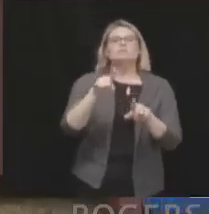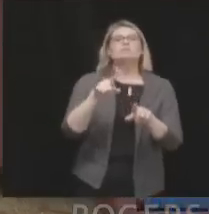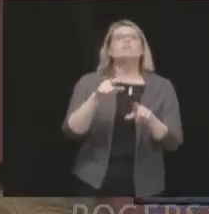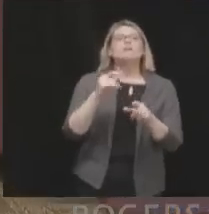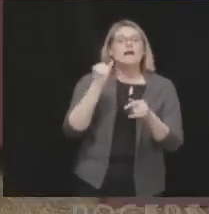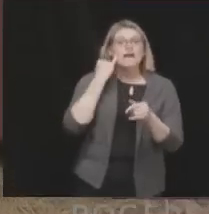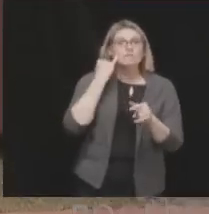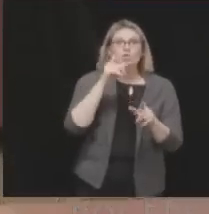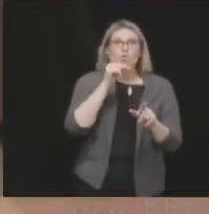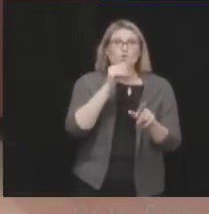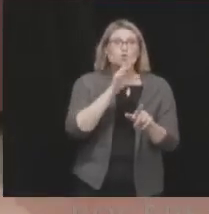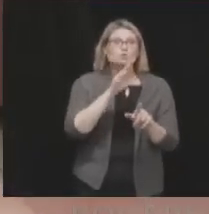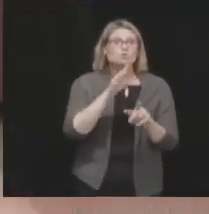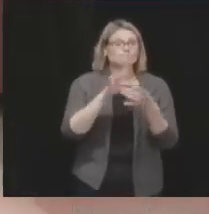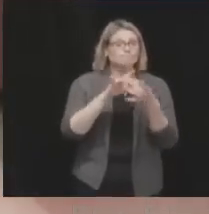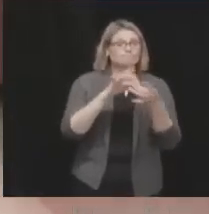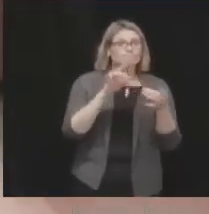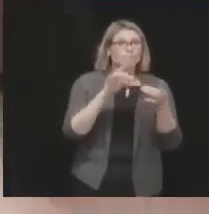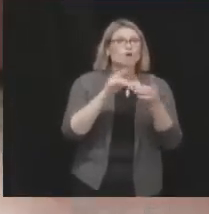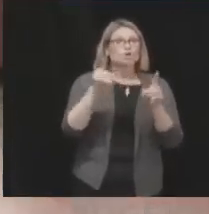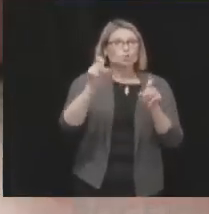Nouvelle.